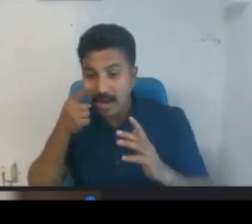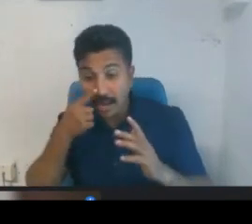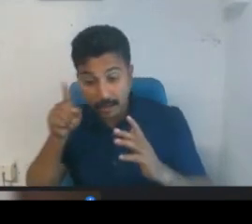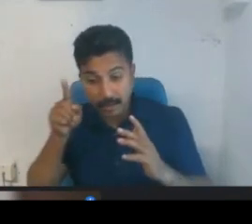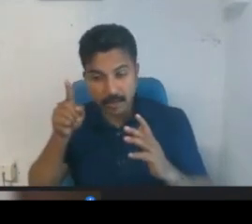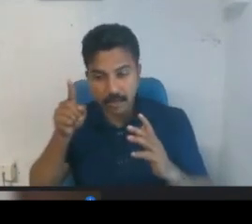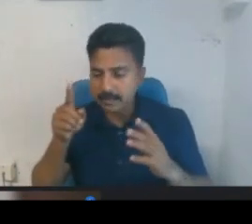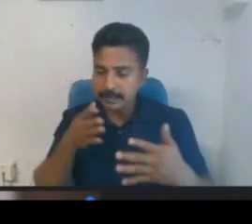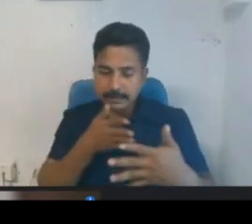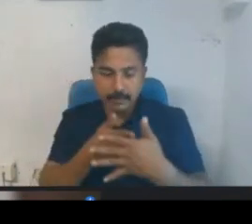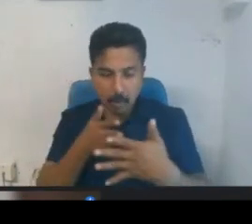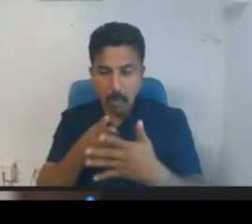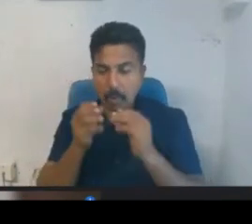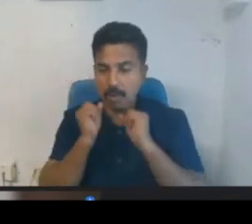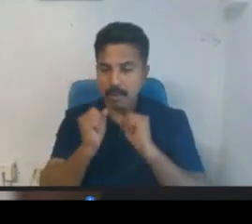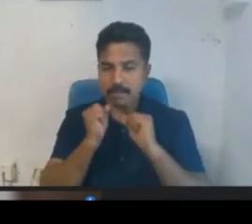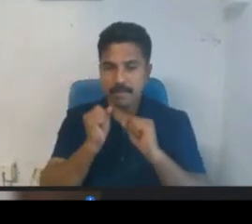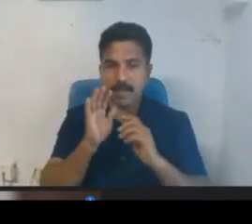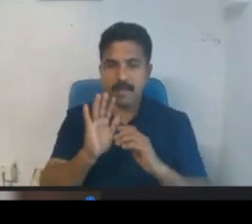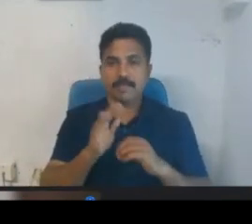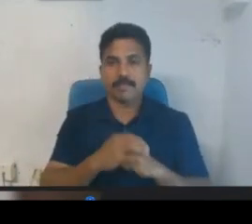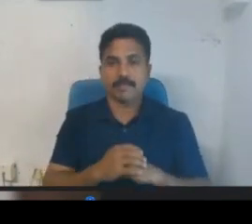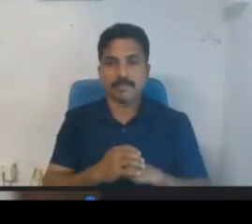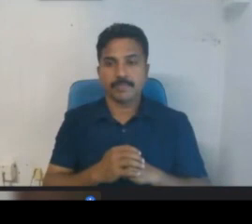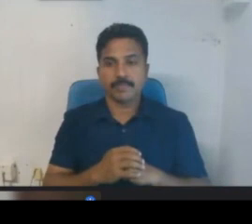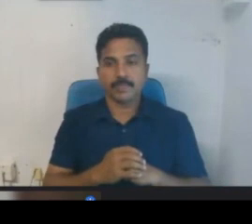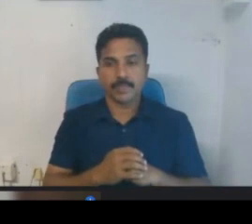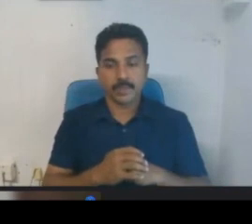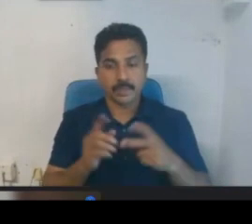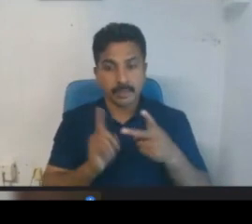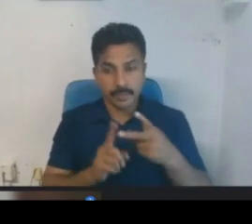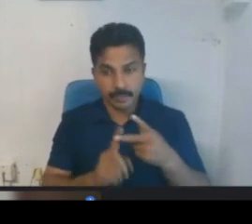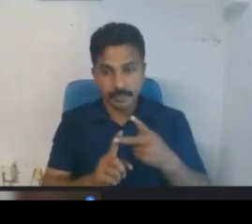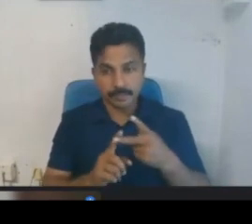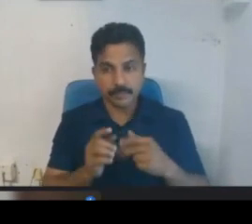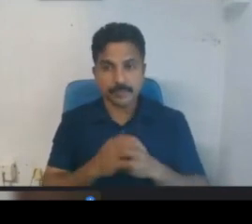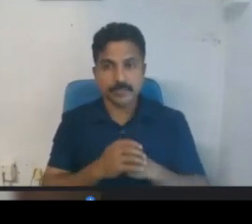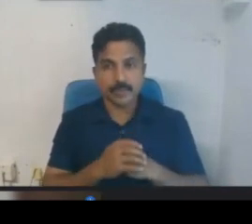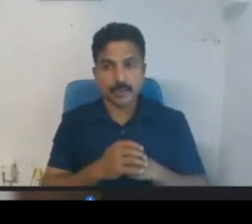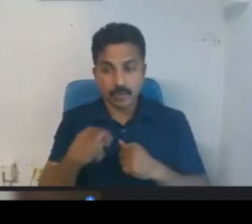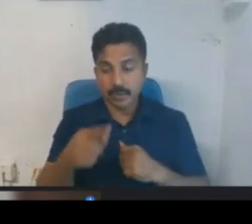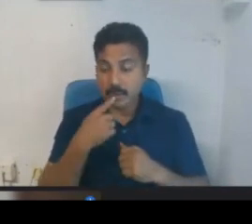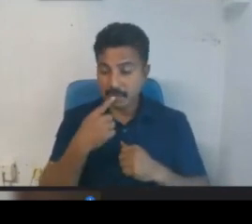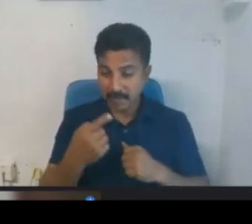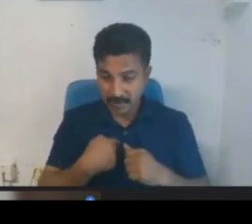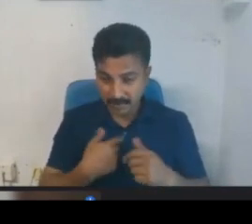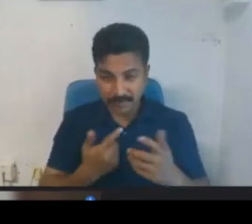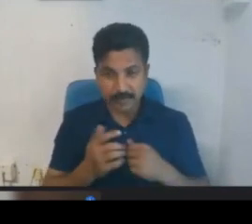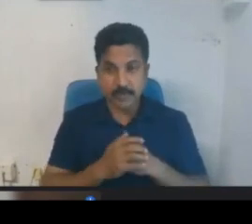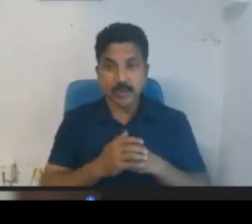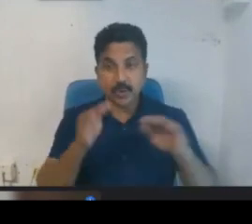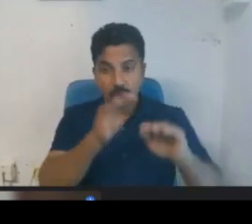എന്താണ് വെല്ലുവിളികൾ കൊടുക്കുന്ന ഒരു കാര്യം തന്നെയാണ്. രണ്ടാമത് നമ്മളോട് ഇങ്ങനെ പറയുന്നു